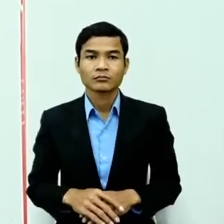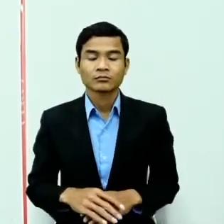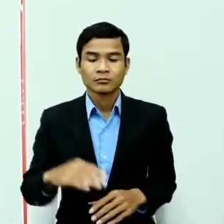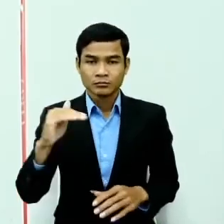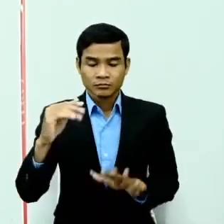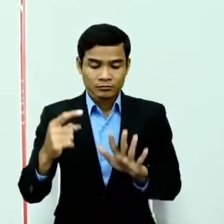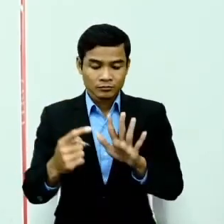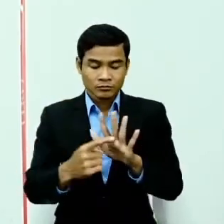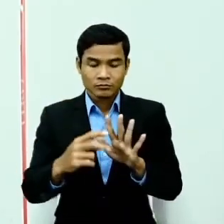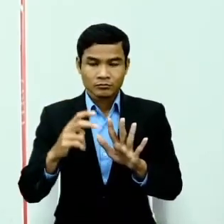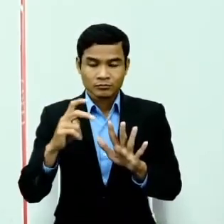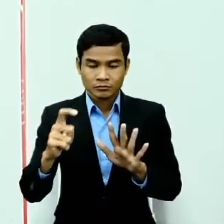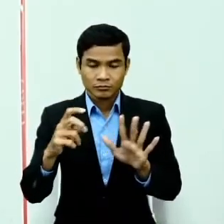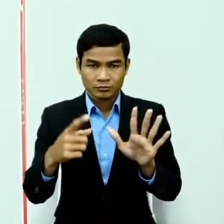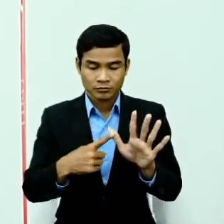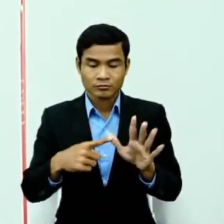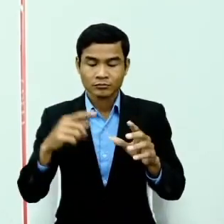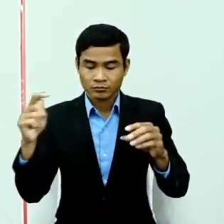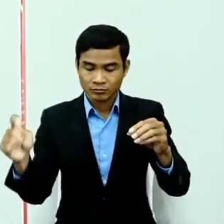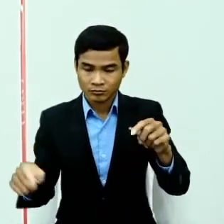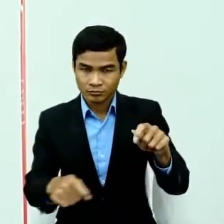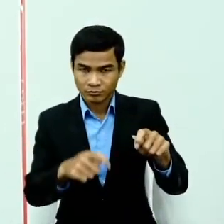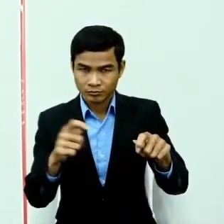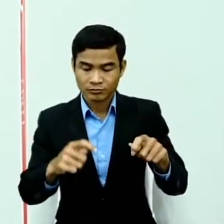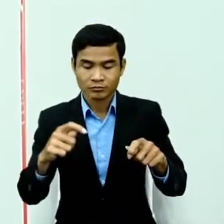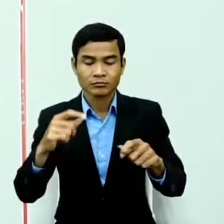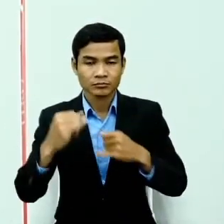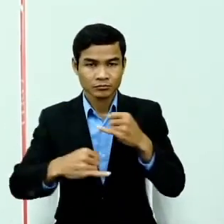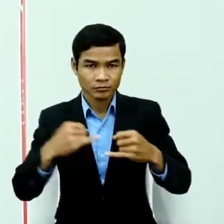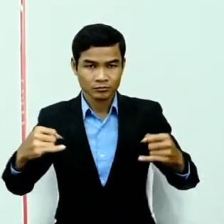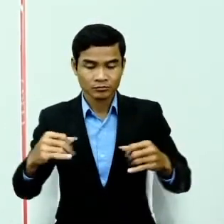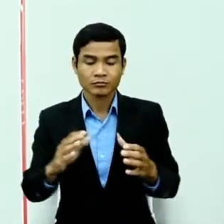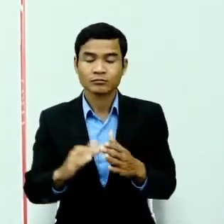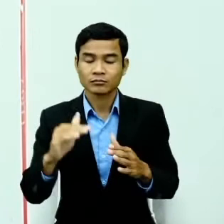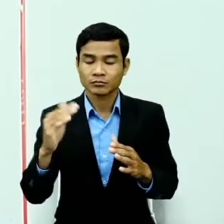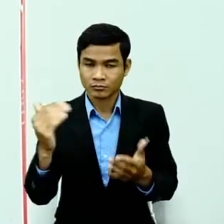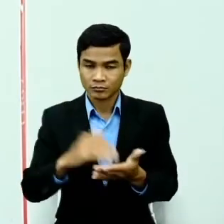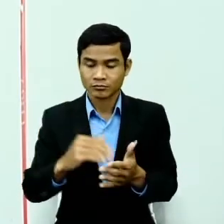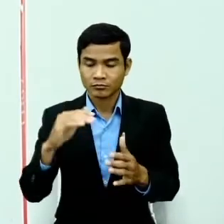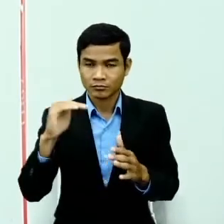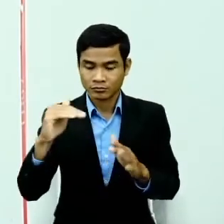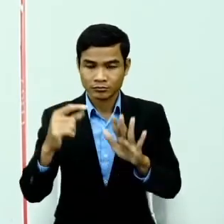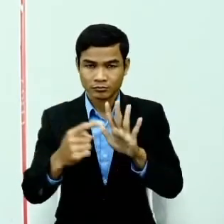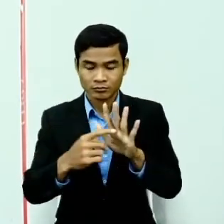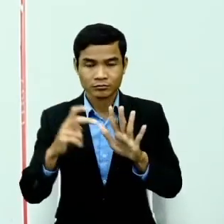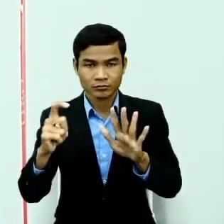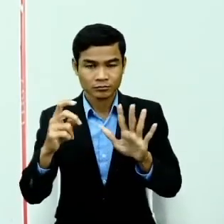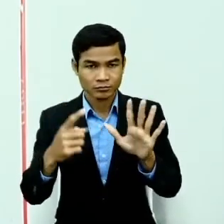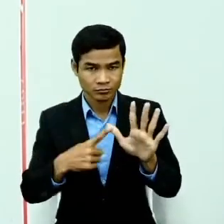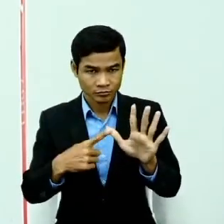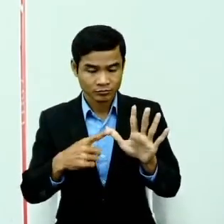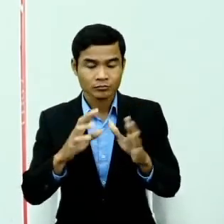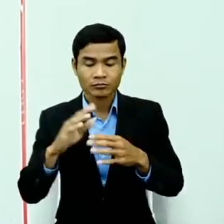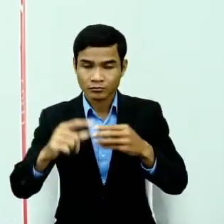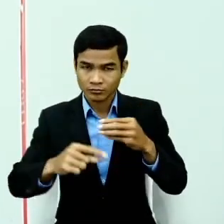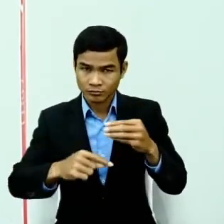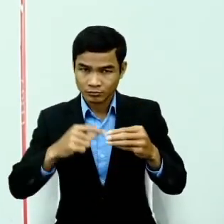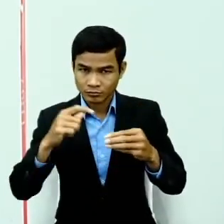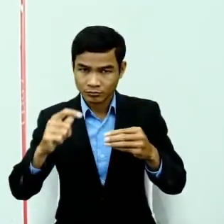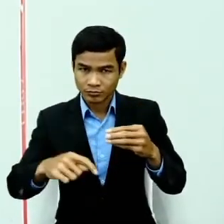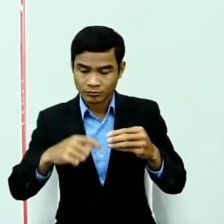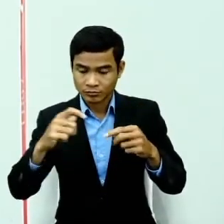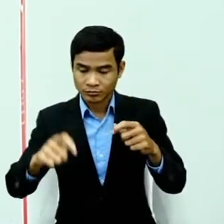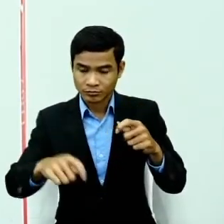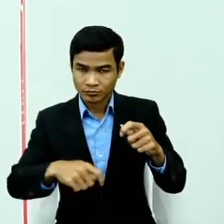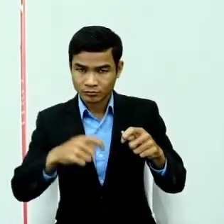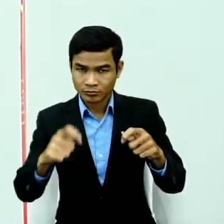sô khá ca ẩm bò đồng tiết nè sô khá ca ẩm bò chà ở con dân lập bà rô bò nè